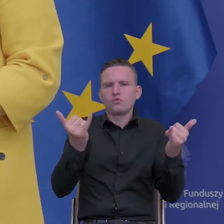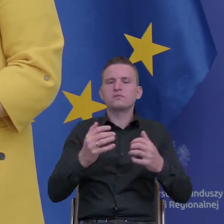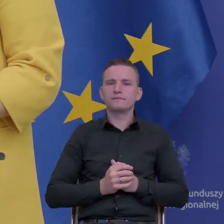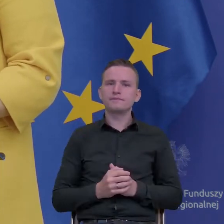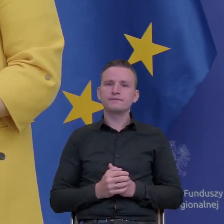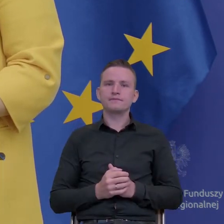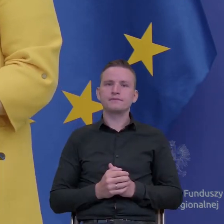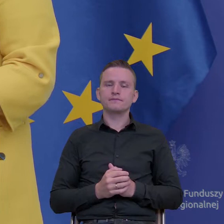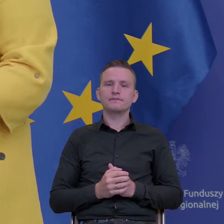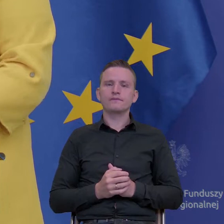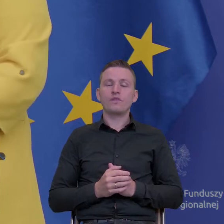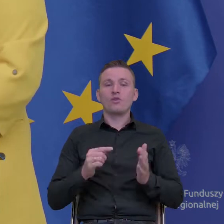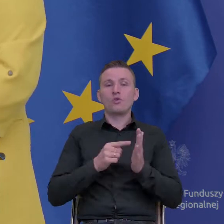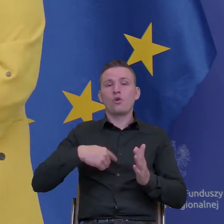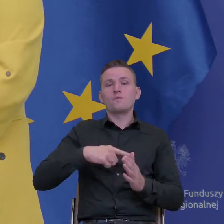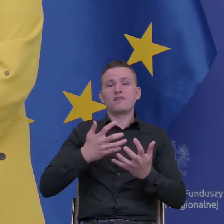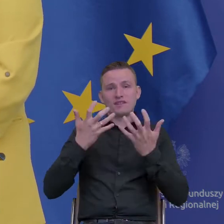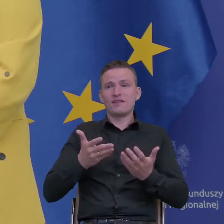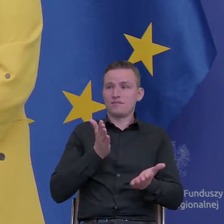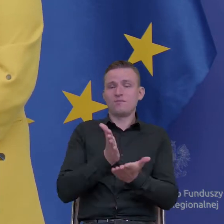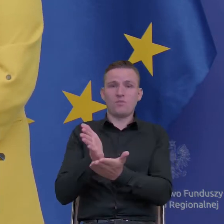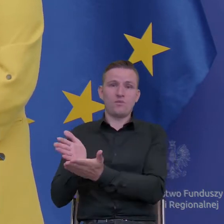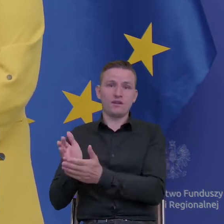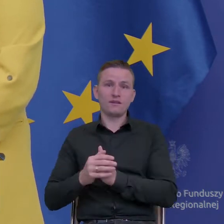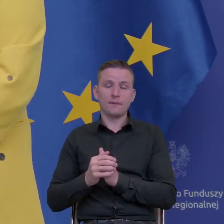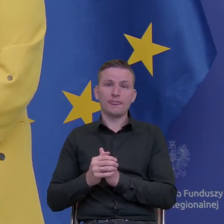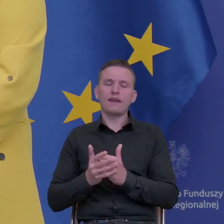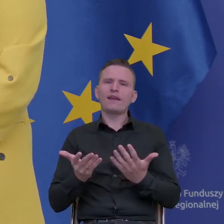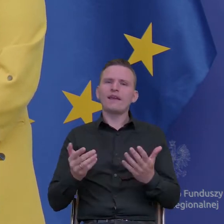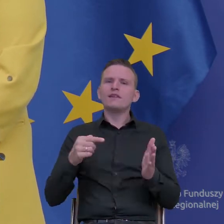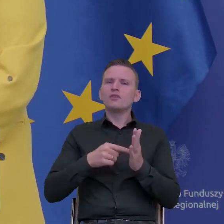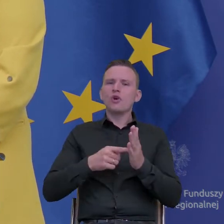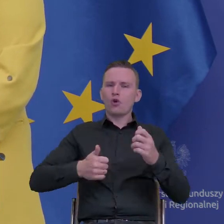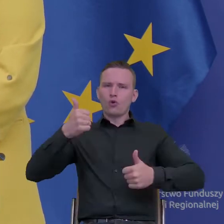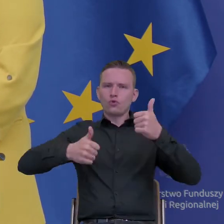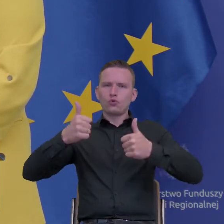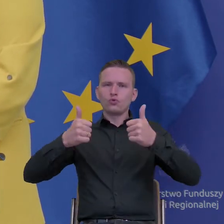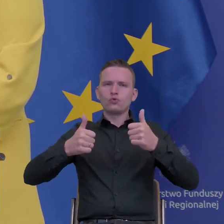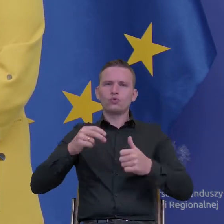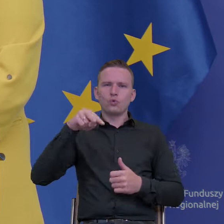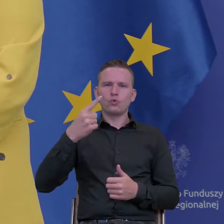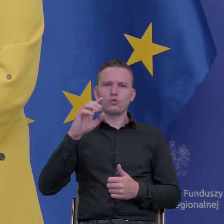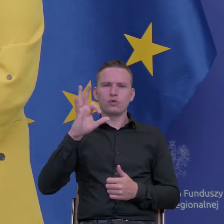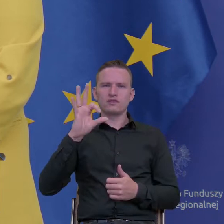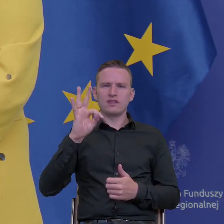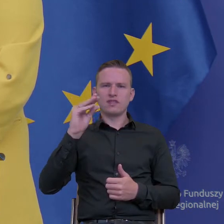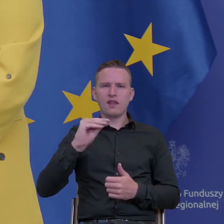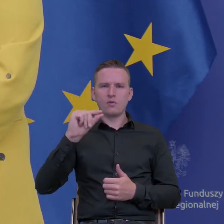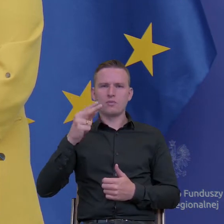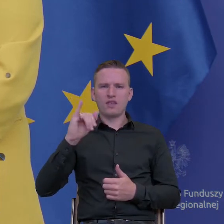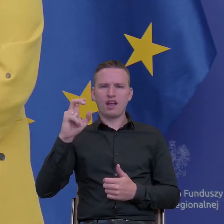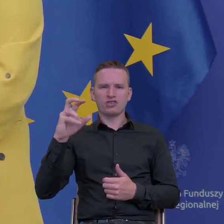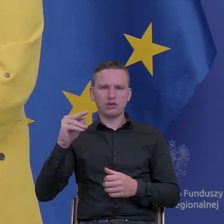poprawiania otoczenia, pokazywania, gdzie te bariery jeszcze są, tak jak już powiedziałam, jest dla nas bardzo ważna, bo dajecie